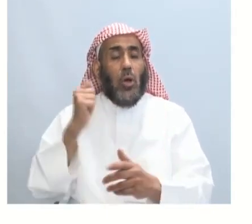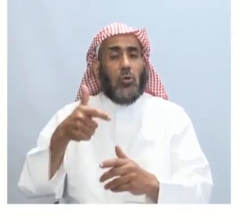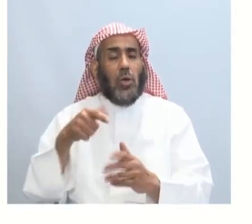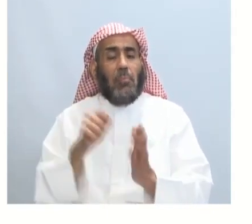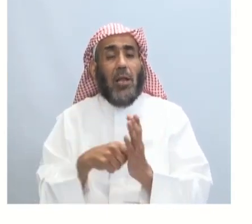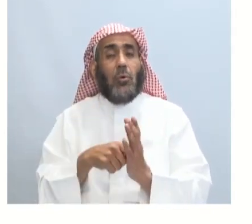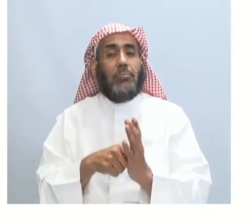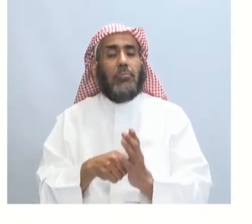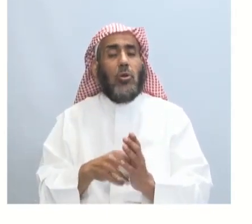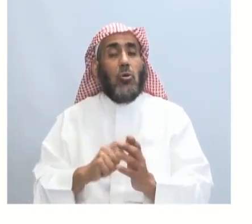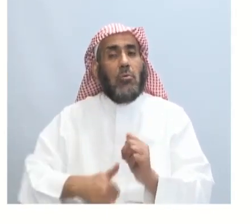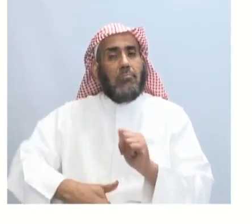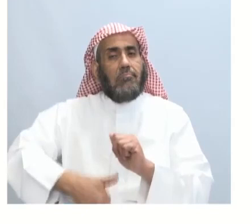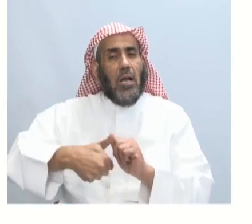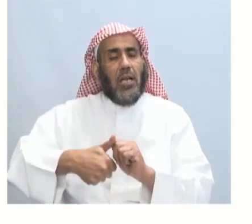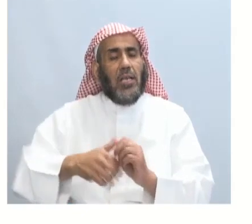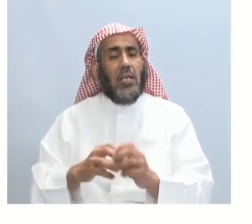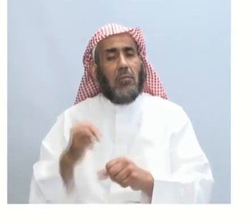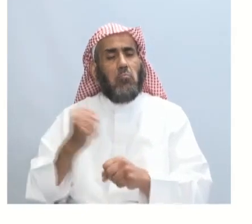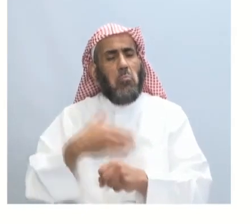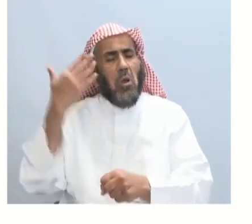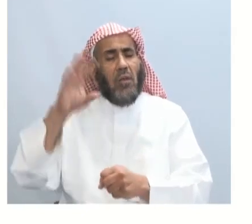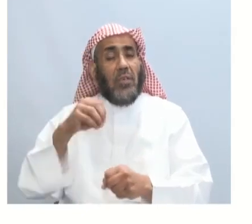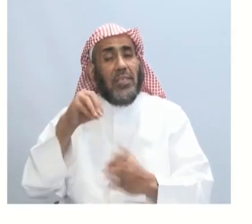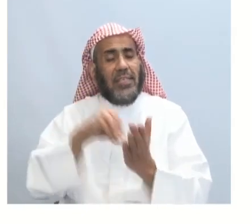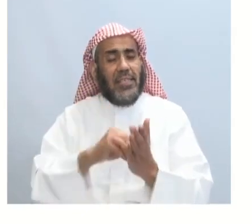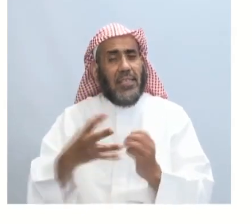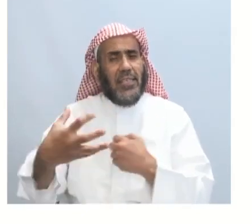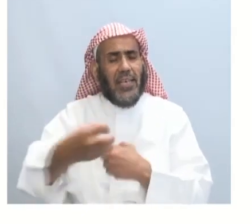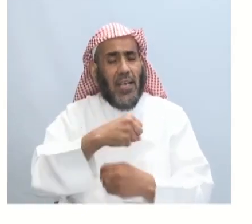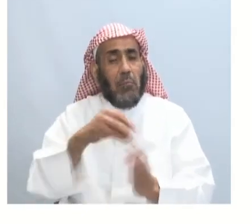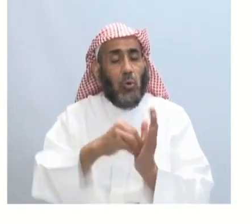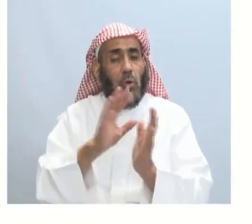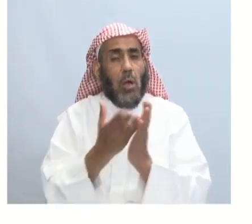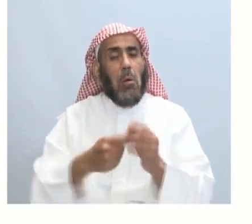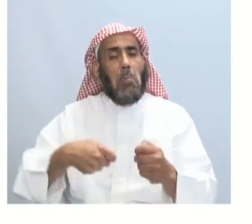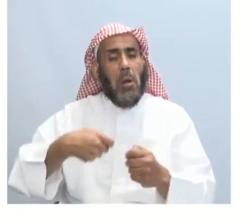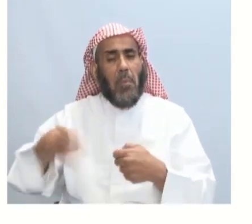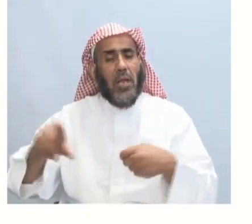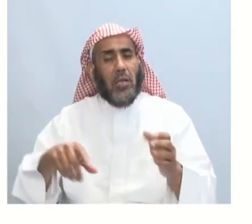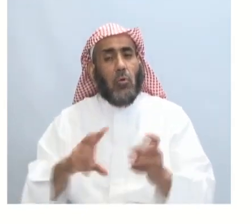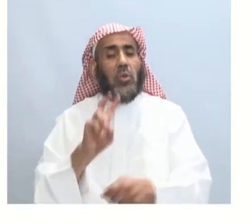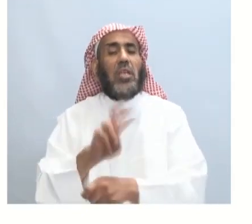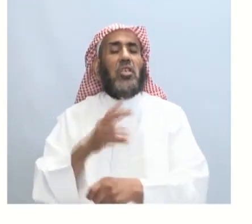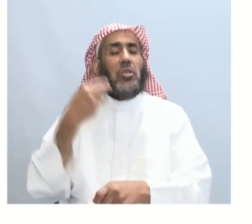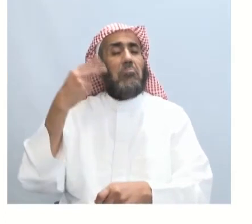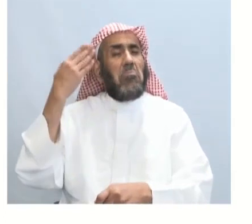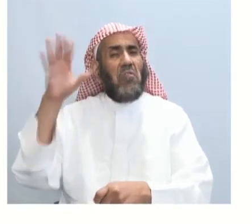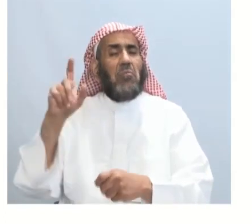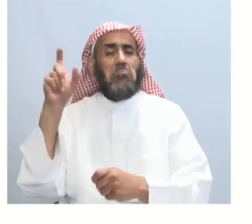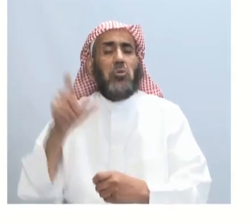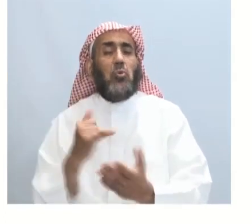هنا هو امكانيه استغلال محتوى الكتاب بماذا بالبيع والتاجير بالبيع